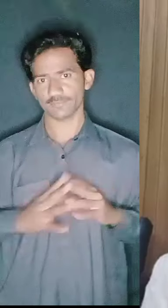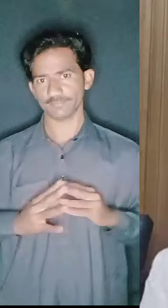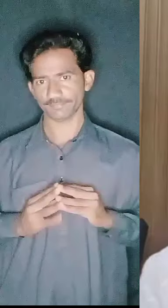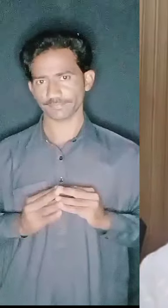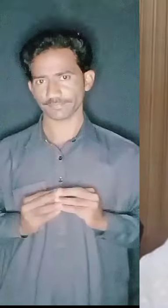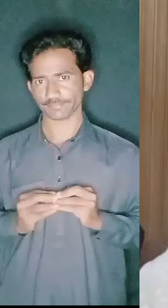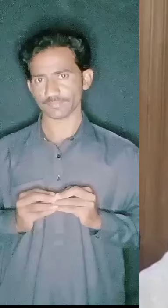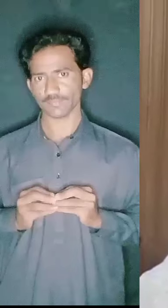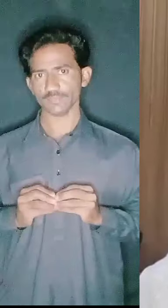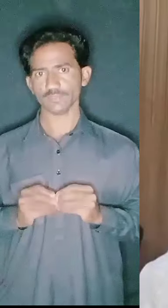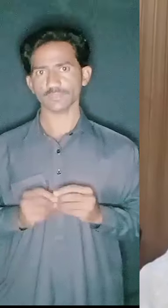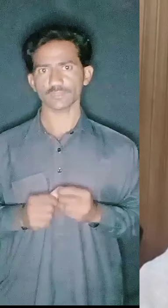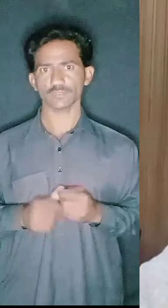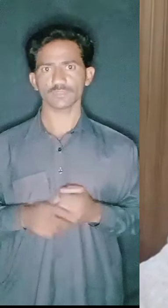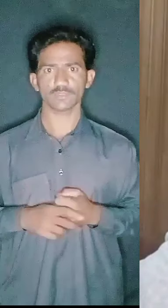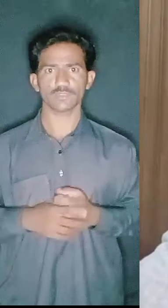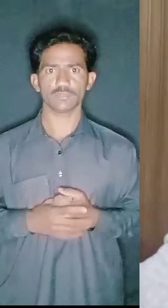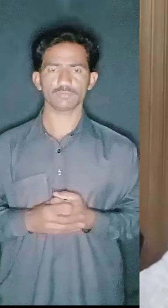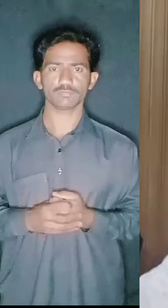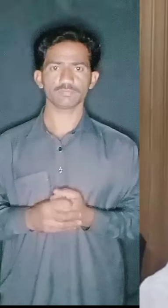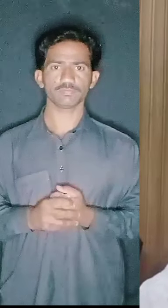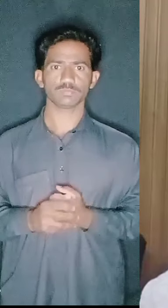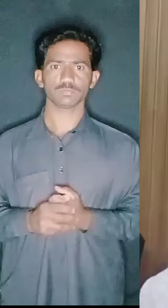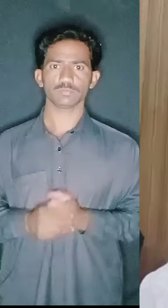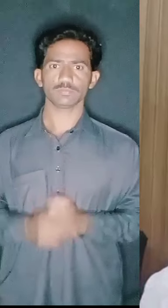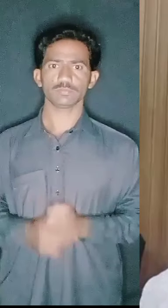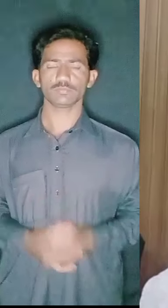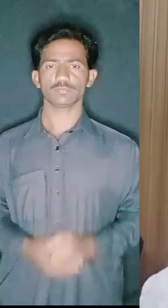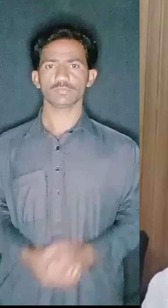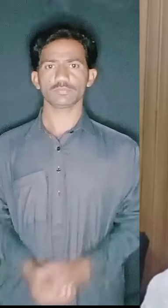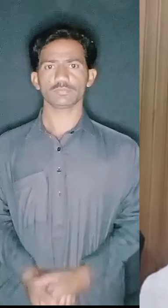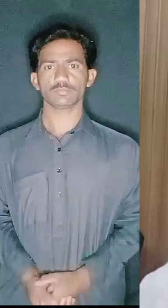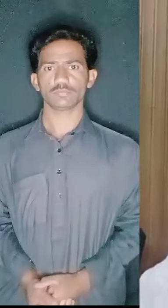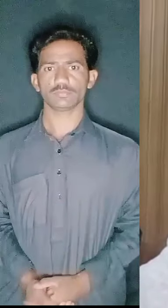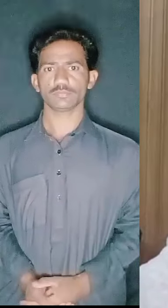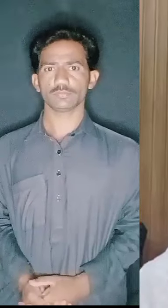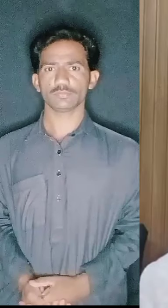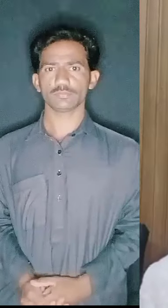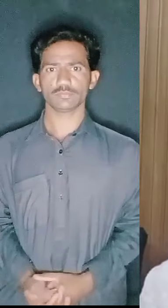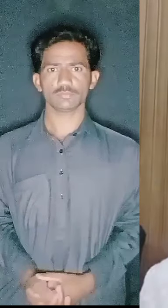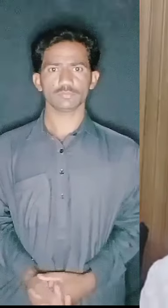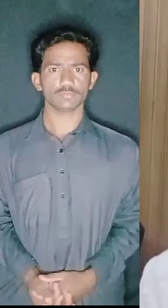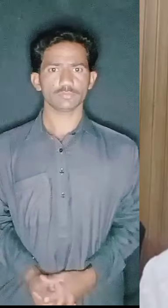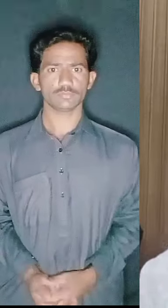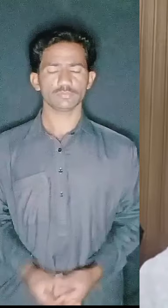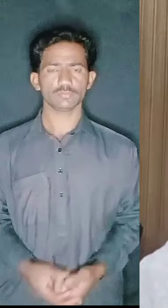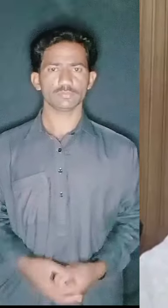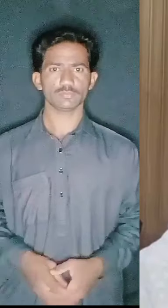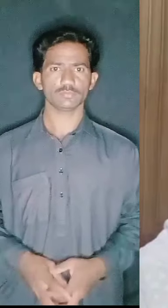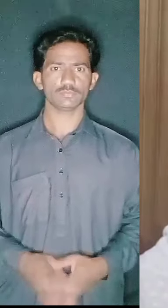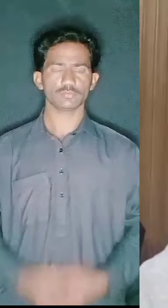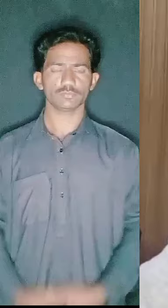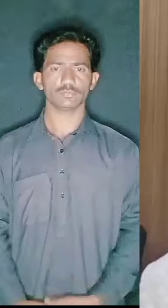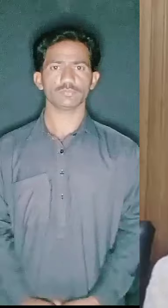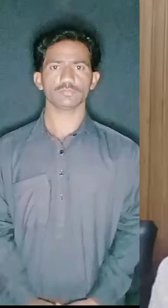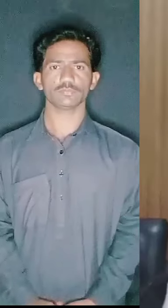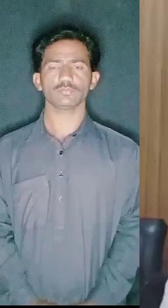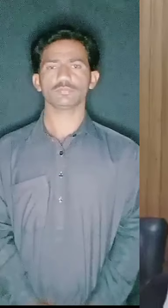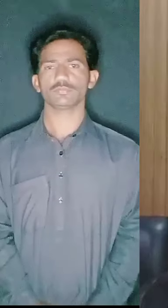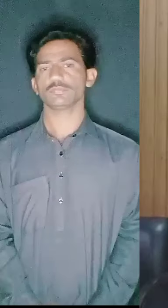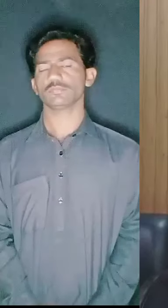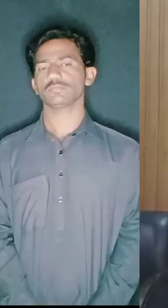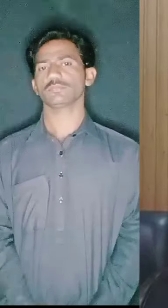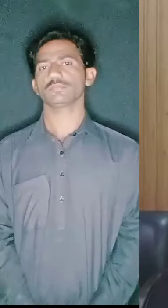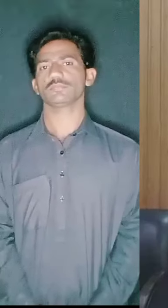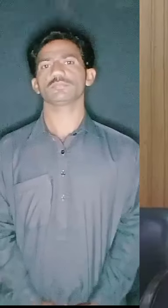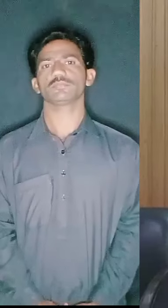एक और शख्स से प्यार हो जाता है, एक और लड़के से, नौजवान लड़के से। फिर उसके साथ गलत मामलात भी चल पड़ते हैं, खावंद को पता भी चलता है, वो फिर भी माफ़